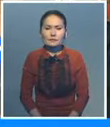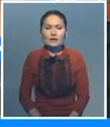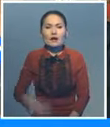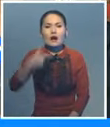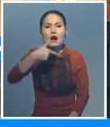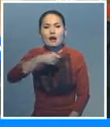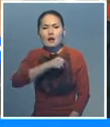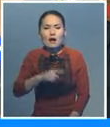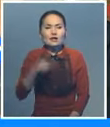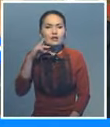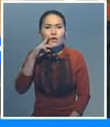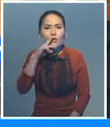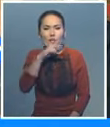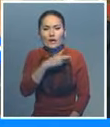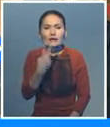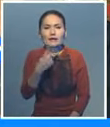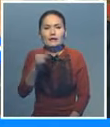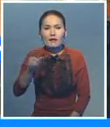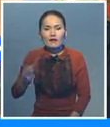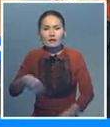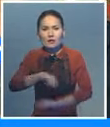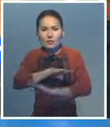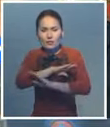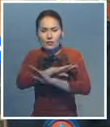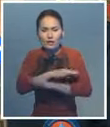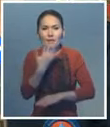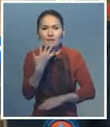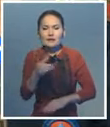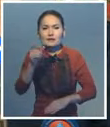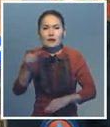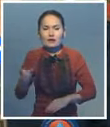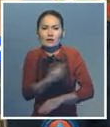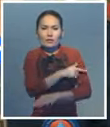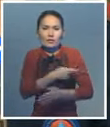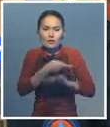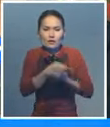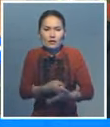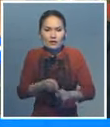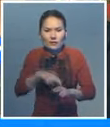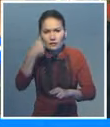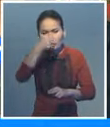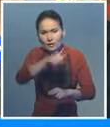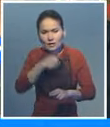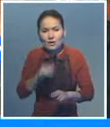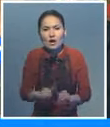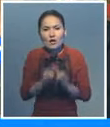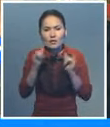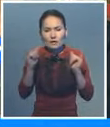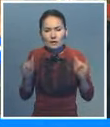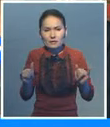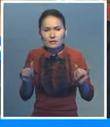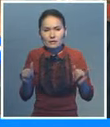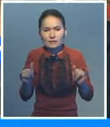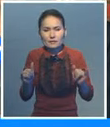газ салдарынан және иісті газ салдарынан уланудың оқиғаларының былтыр и биыл жыл басталғалы көбейіп келе жатқаны.